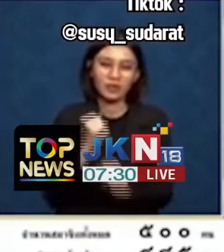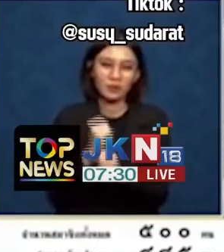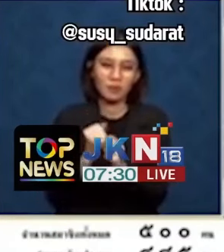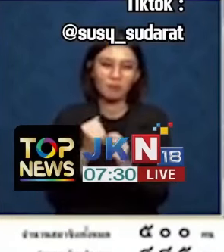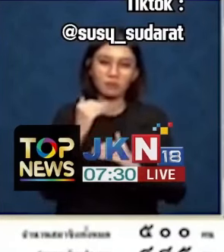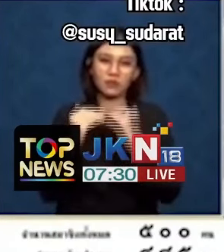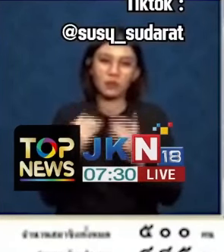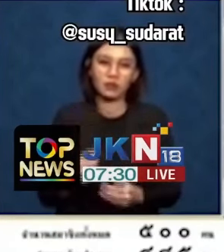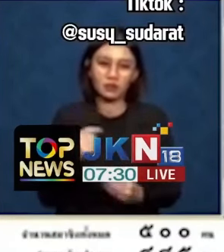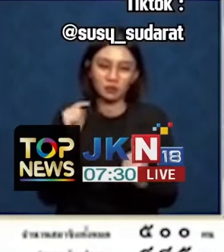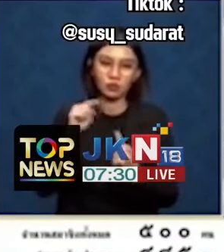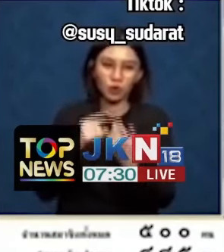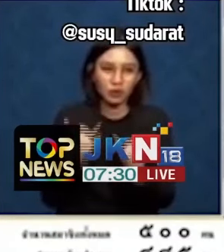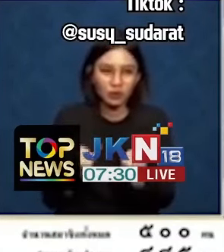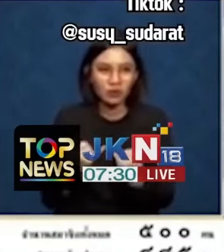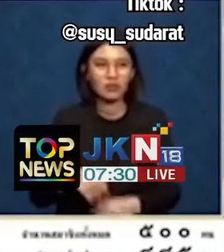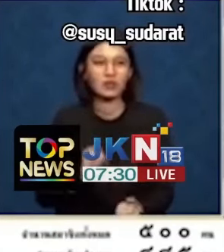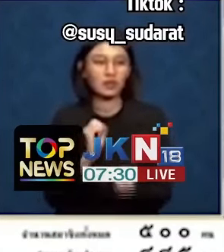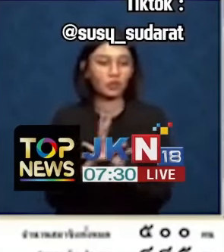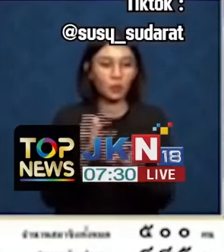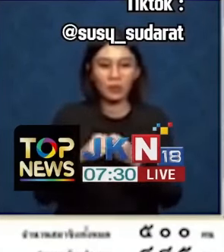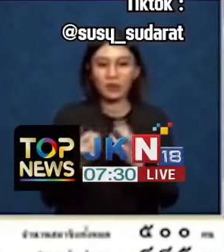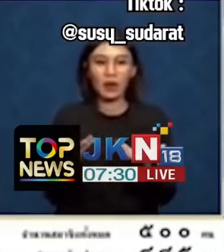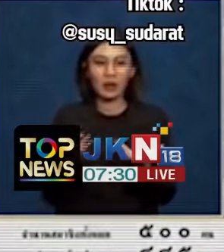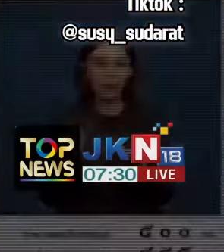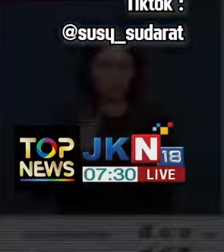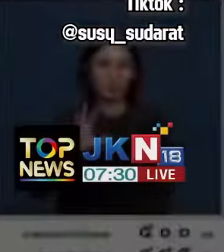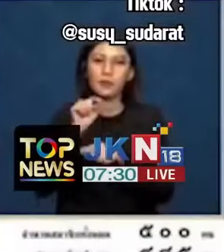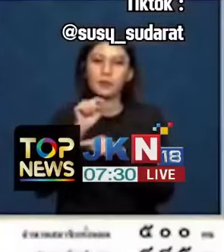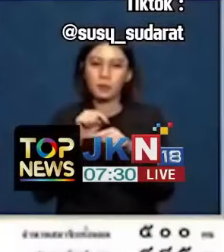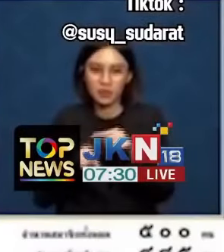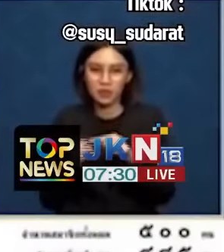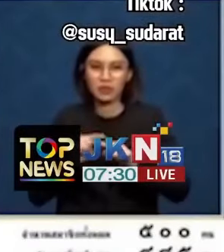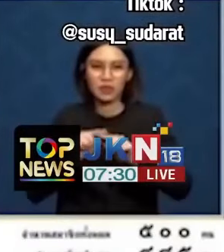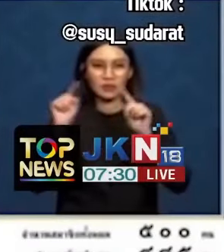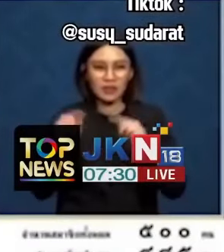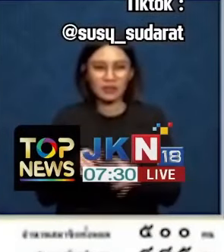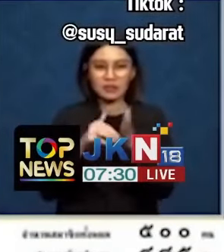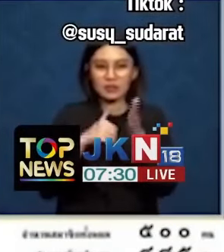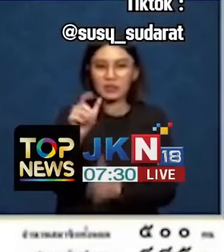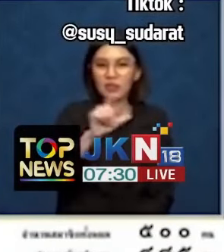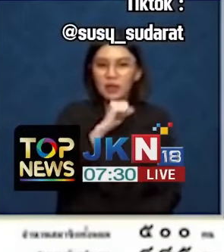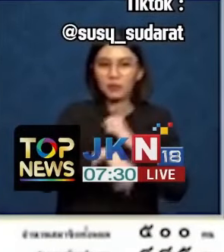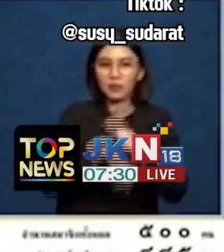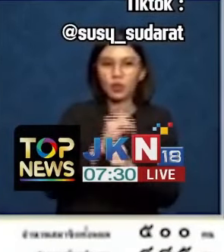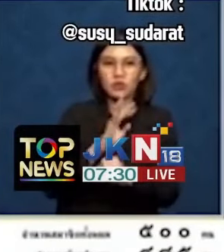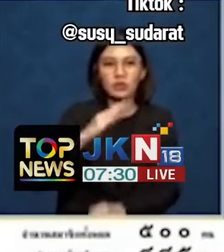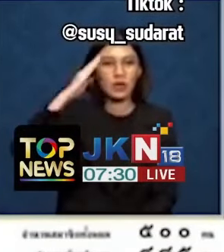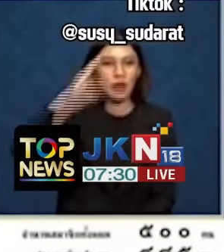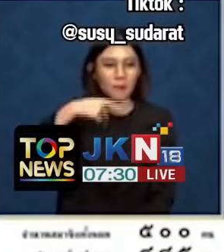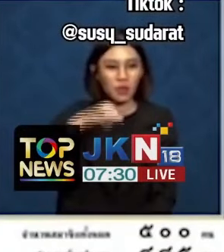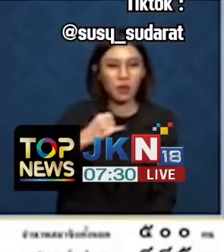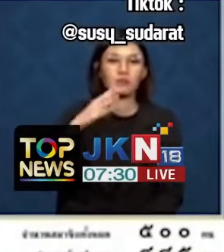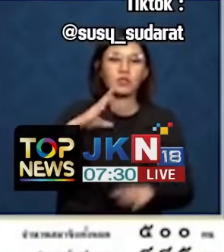ท่านประธานจะถามว่าปวดมันเสียงไงเดี๋ยวผมเปิดไปให้ดูฮะงบกลางตัวนี้แต่กรอบเหลืองๆ64นี้รัฐบาลคุณประยุทธ์ปีที่แล้วนี่ต้องยอมแ